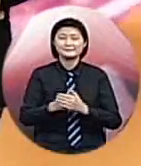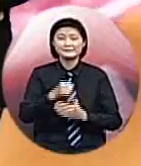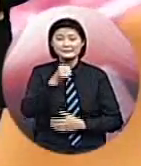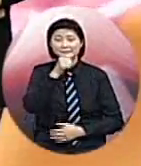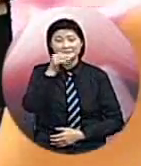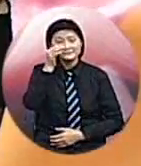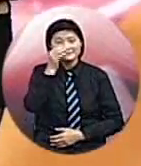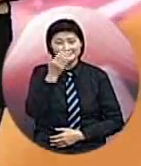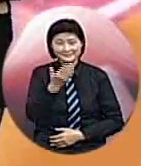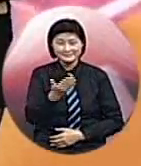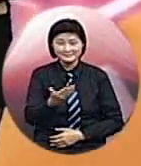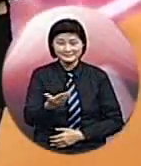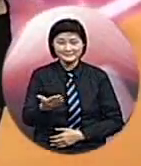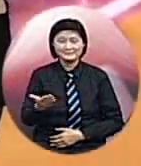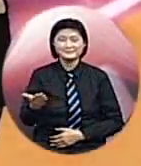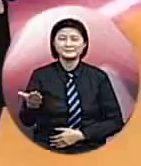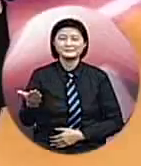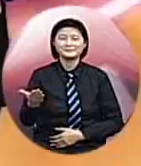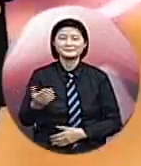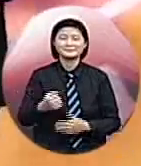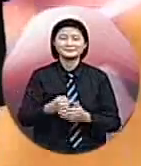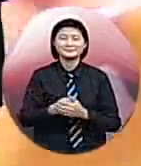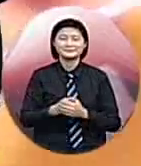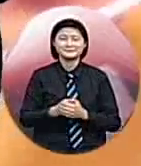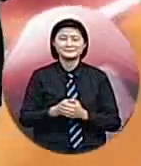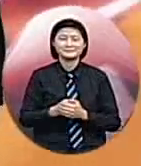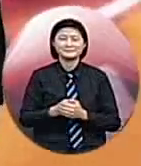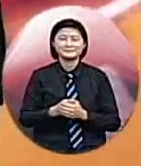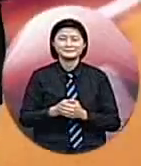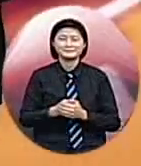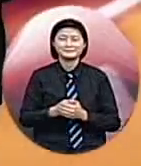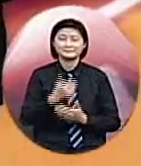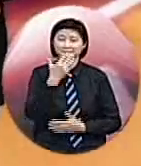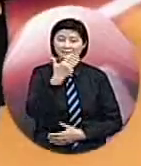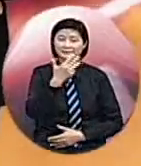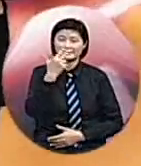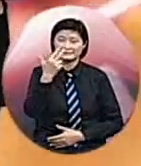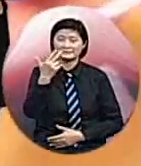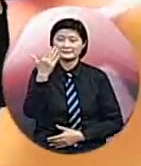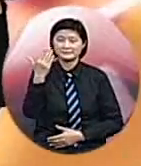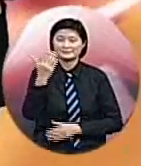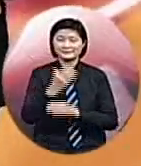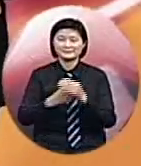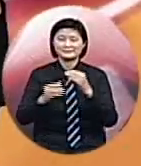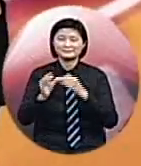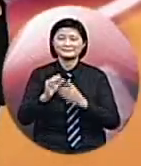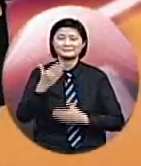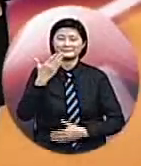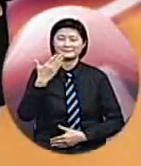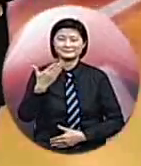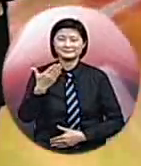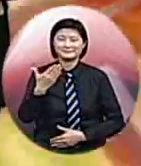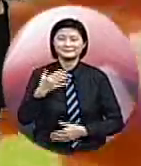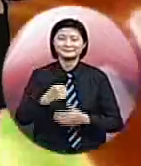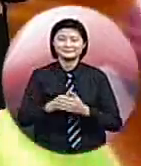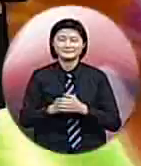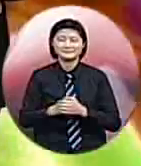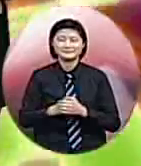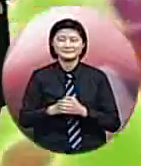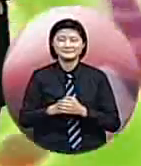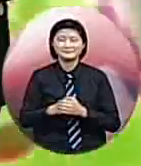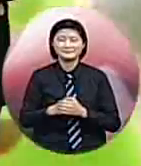점수 볼게요. 예. 네. 점수 보여? 주세요. 주세요. 8점, 7점, 9점, 보너스 9점.